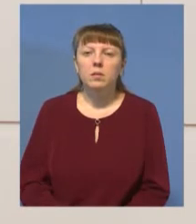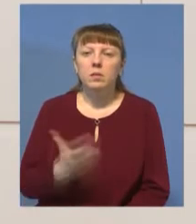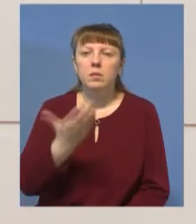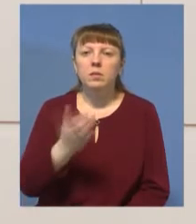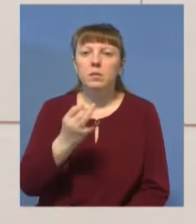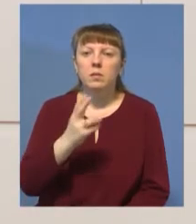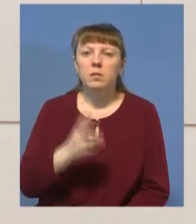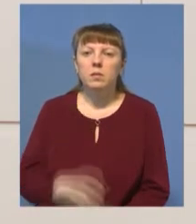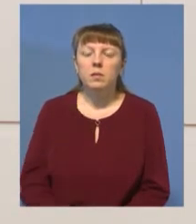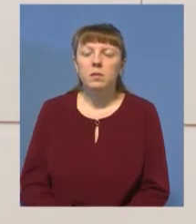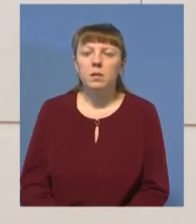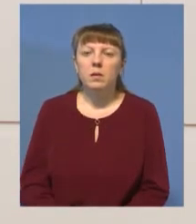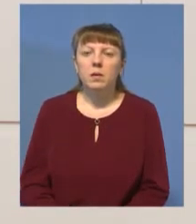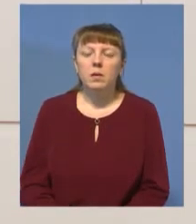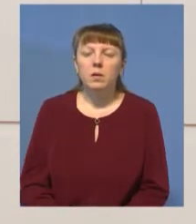к иску.